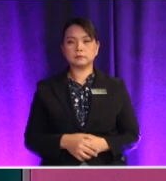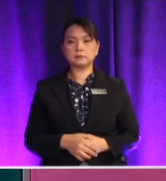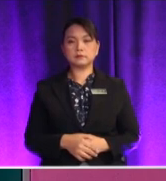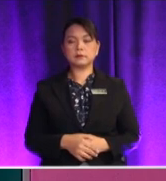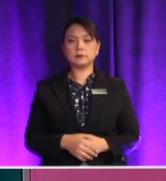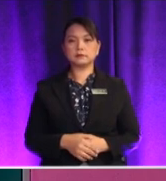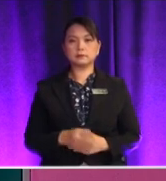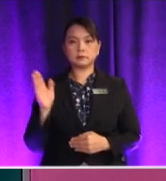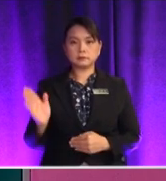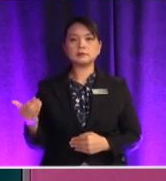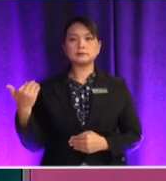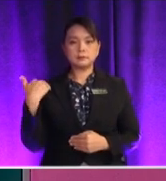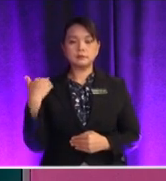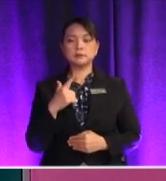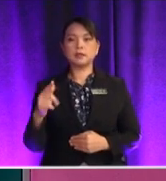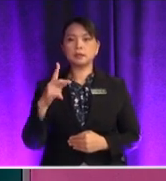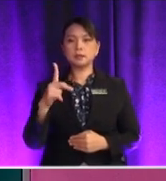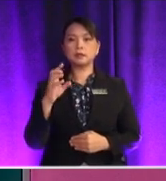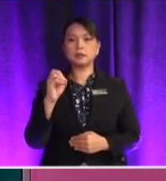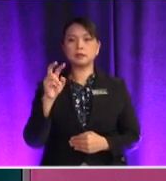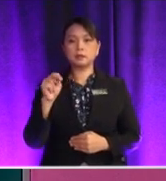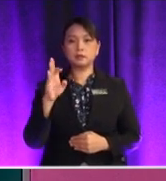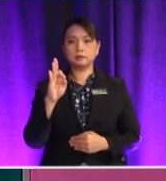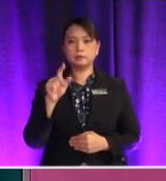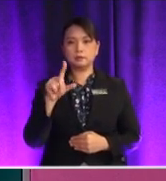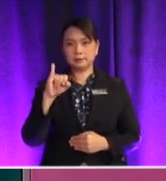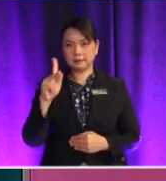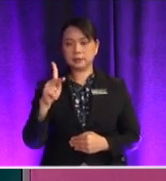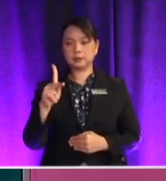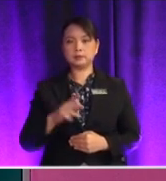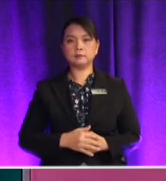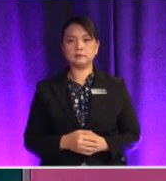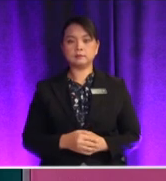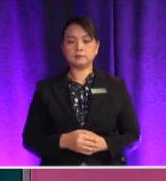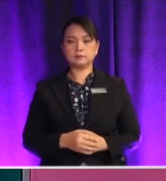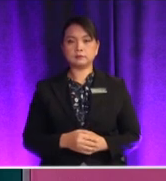mewujudkan konflik. Konflik berlaku. Okey?